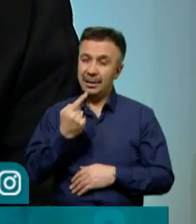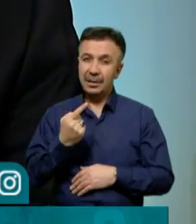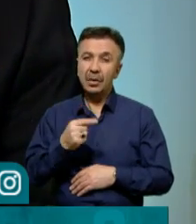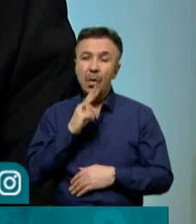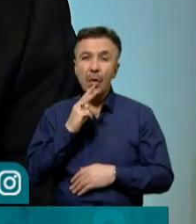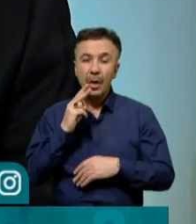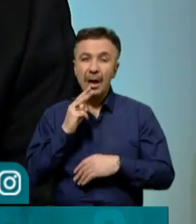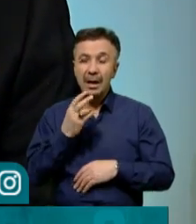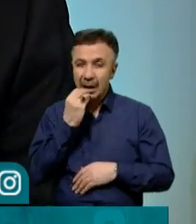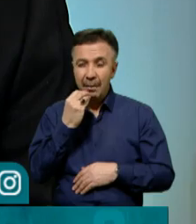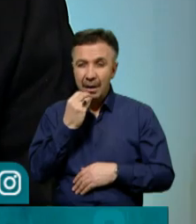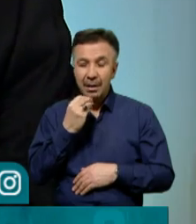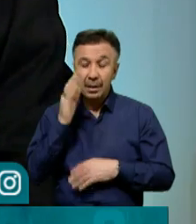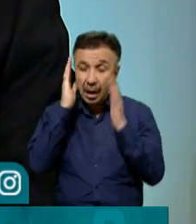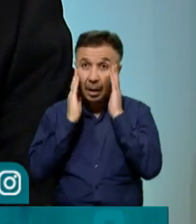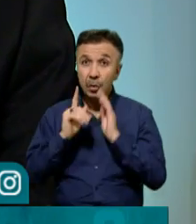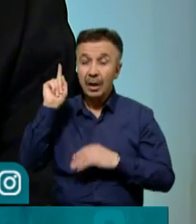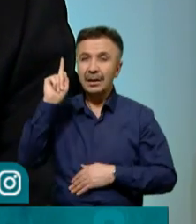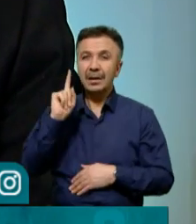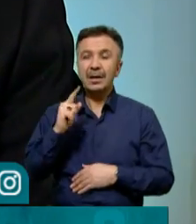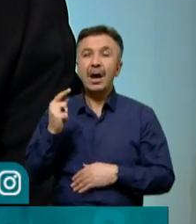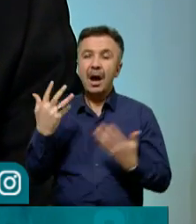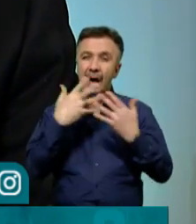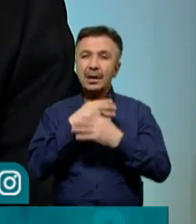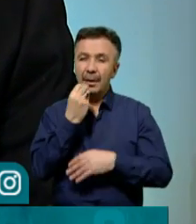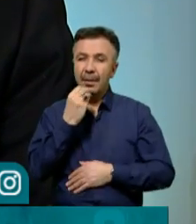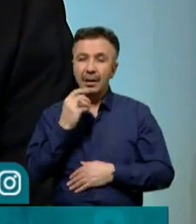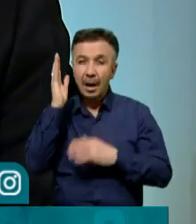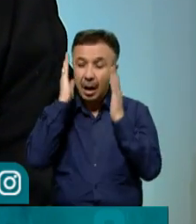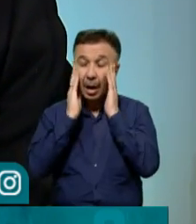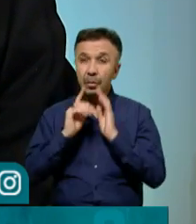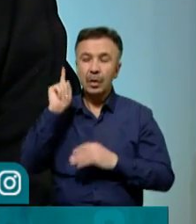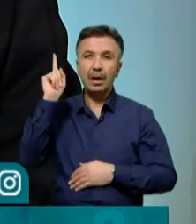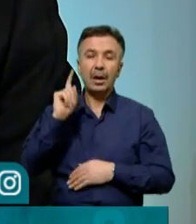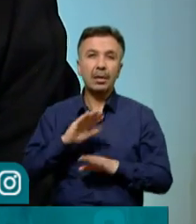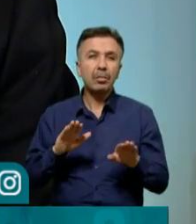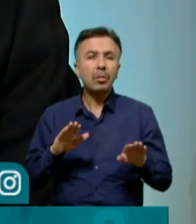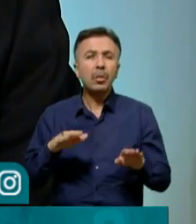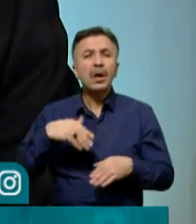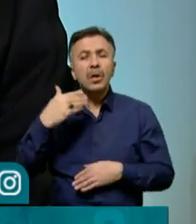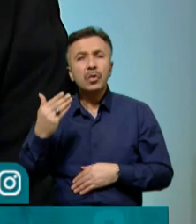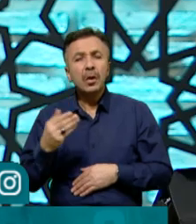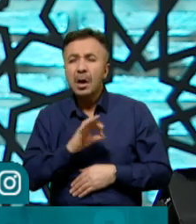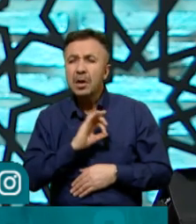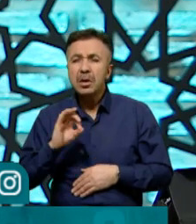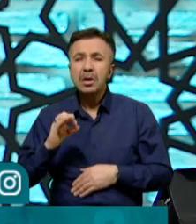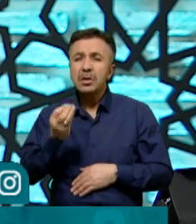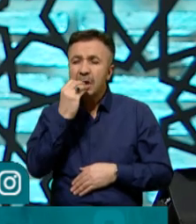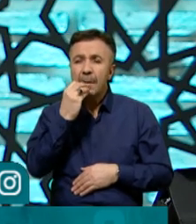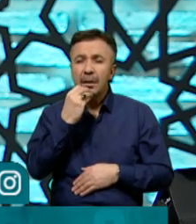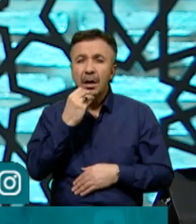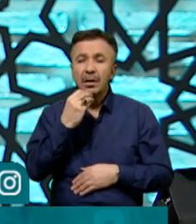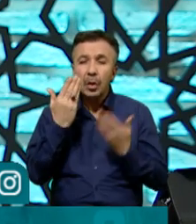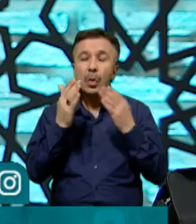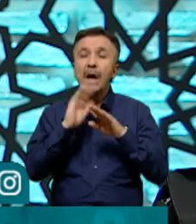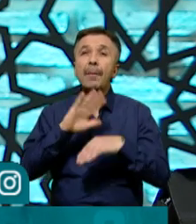yemeğini yedik, elhamdülillah dedik. Akşam yemeğini yedik, elhamdülillah. O zaman şükür hakkı bitti. Bundan sonraki hiç yemeklerde daha dua etmeyelim,